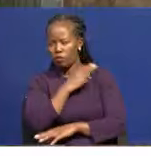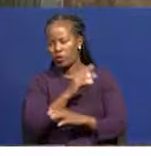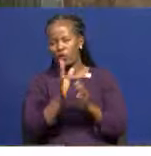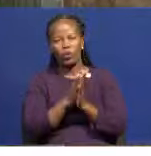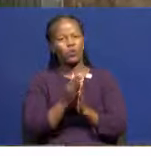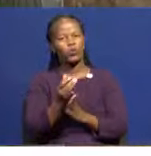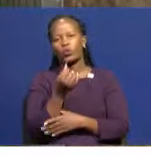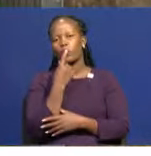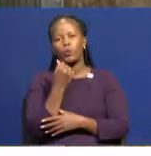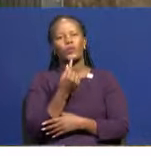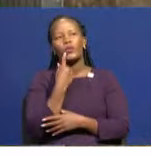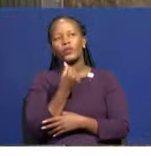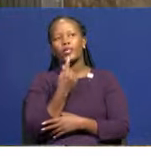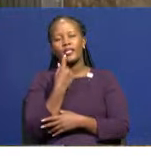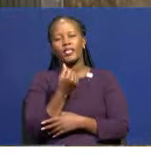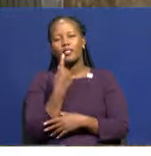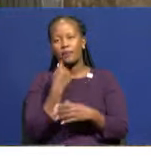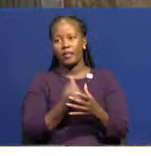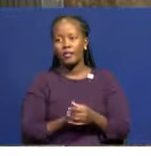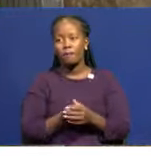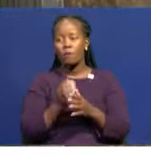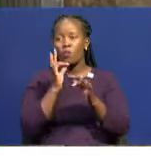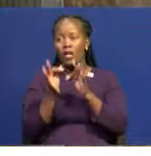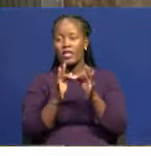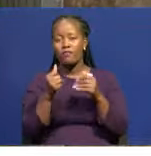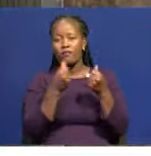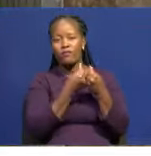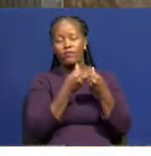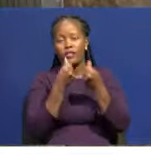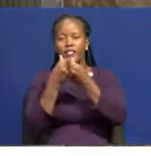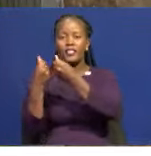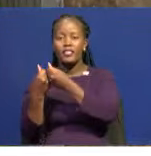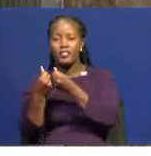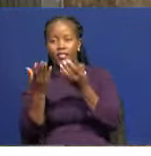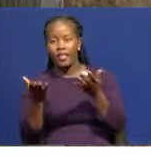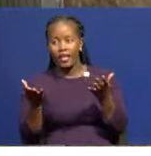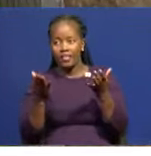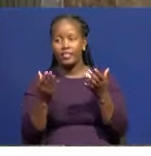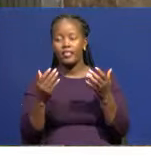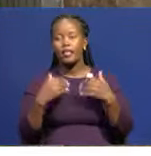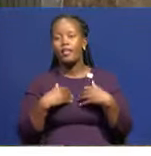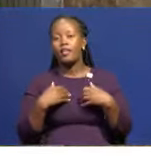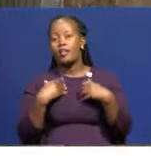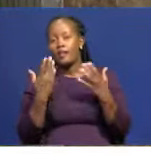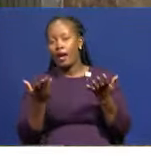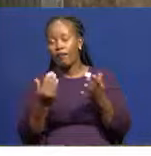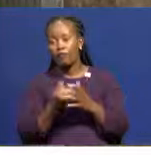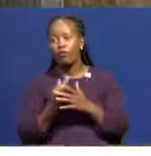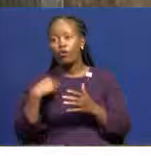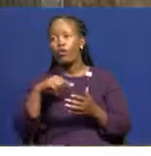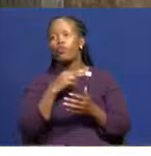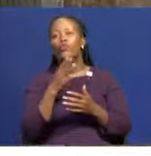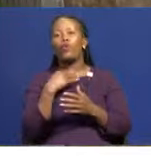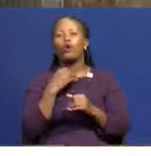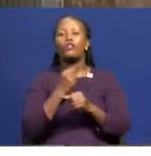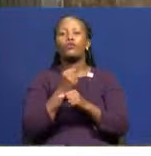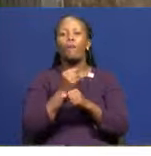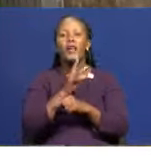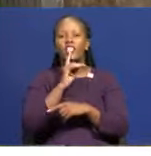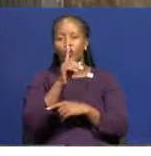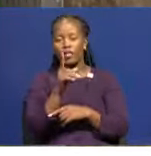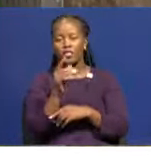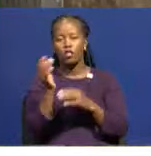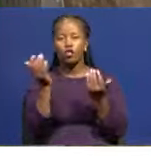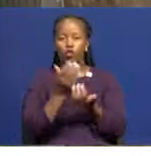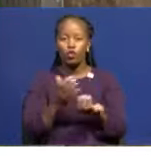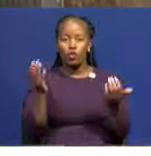matibabu. Iwapo kuna changamoto ya ugonjwa kama itaibuka, ugonjwa huu wa kusambaa, tunahakikisha kwamba wamewekwa kwenye ward